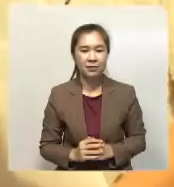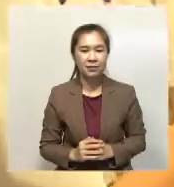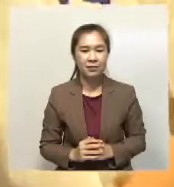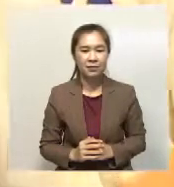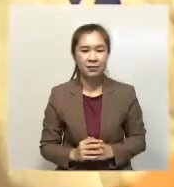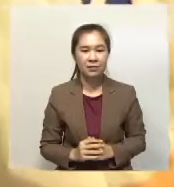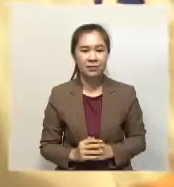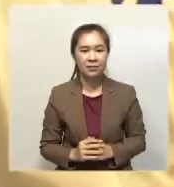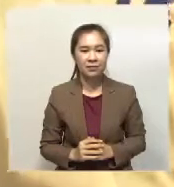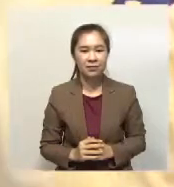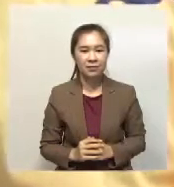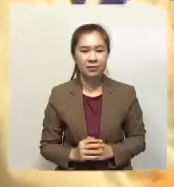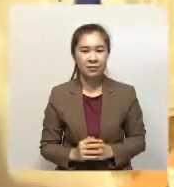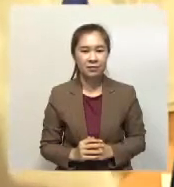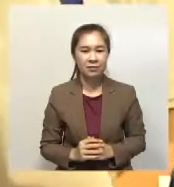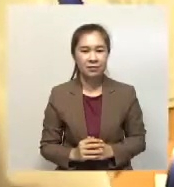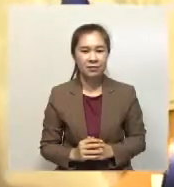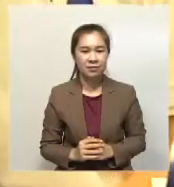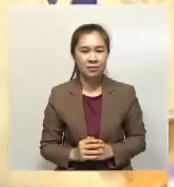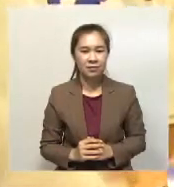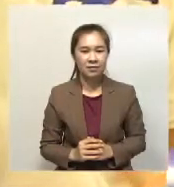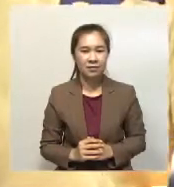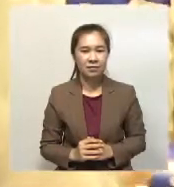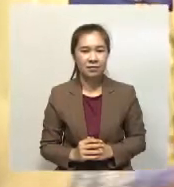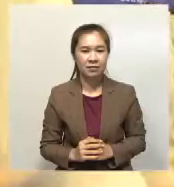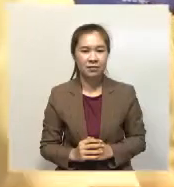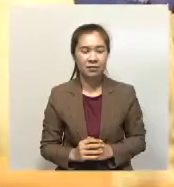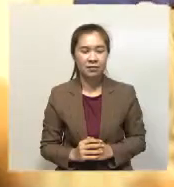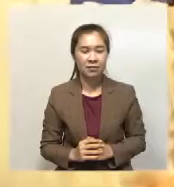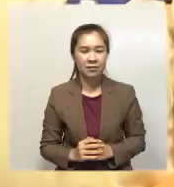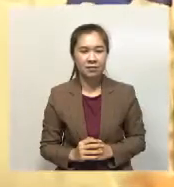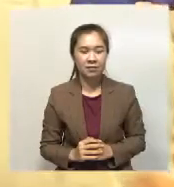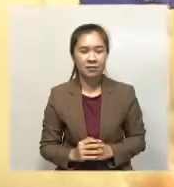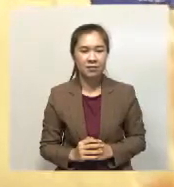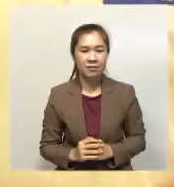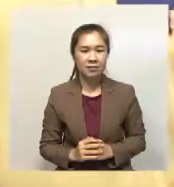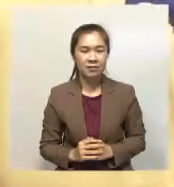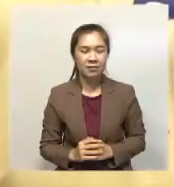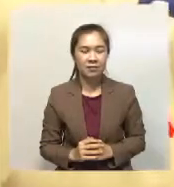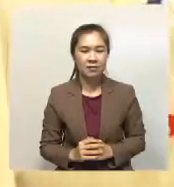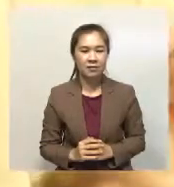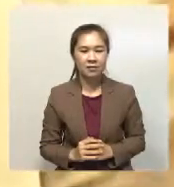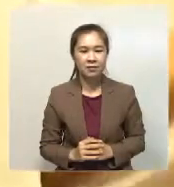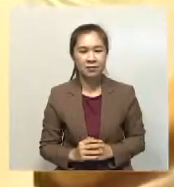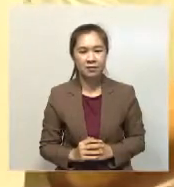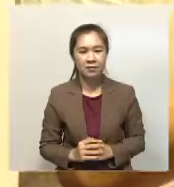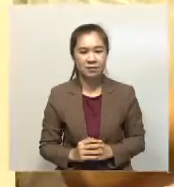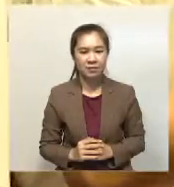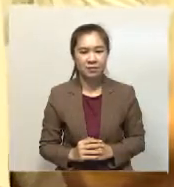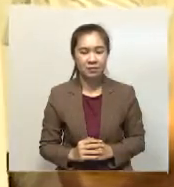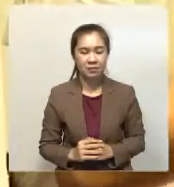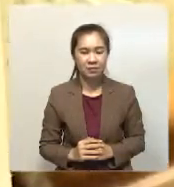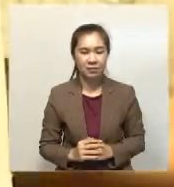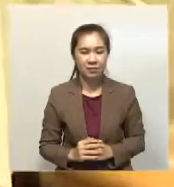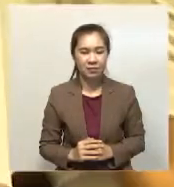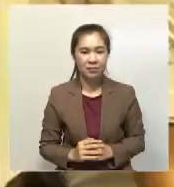ะพูดถึงรถไฟพูดถึงรถเมล์ต่างๆก็ตามมันควรจะมีการบริการที่ต้นบ้านที่พาไปที่ท่องเที่ยวนะแล้วตอนนี้เราพึ่งเฉพ